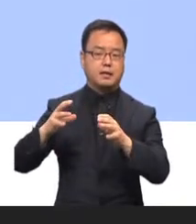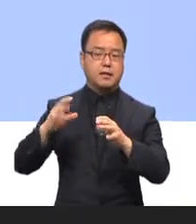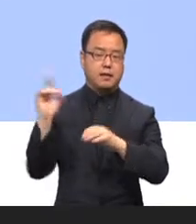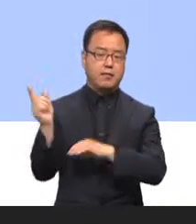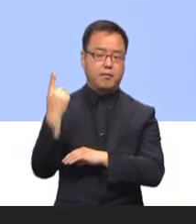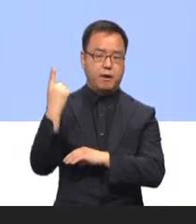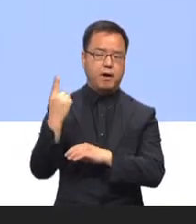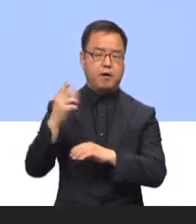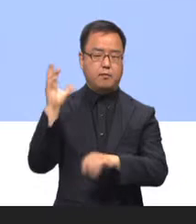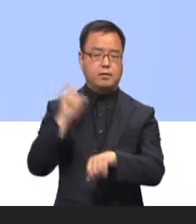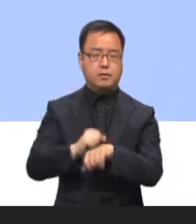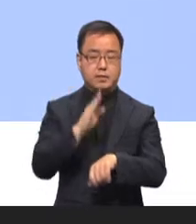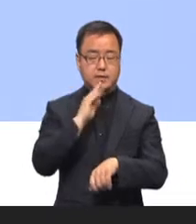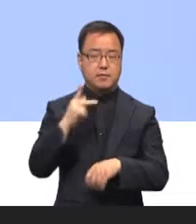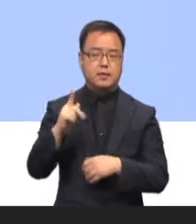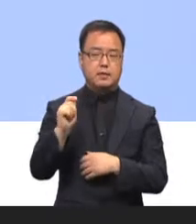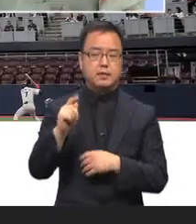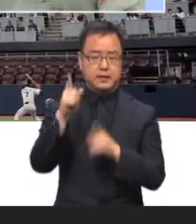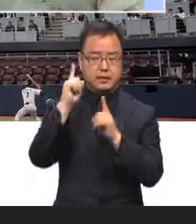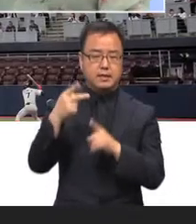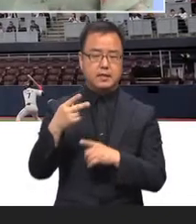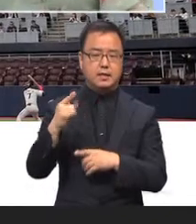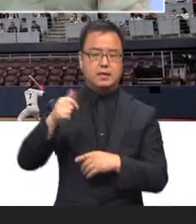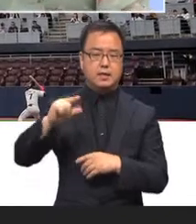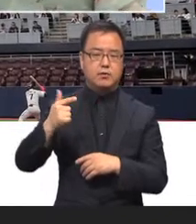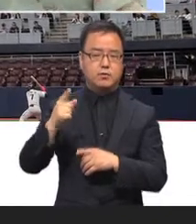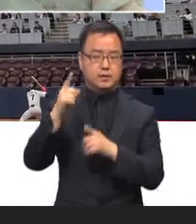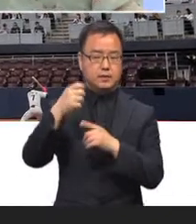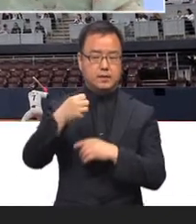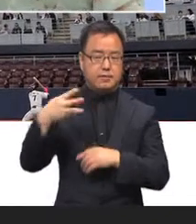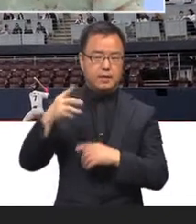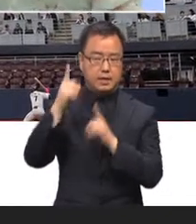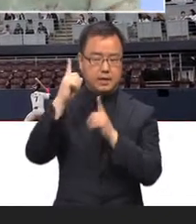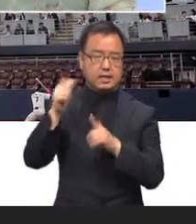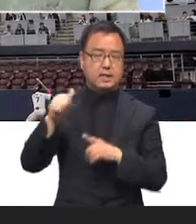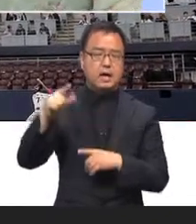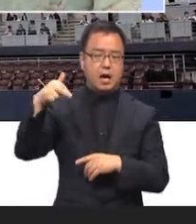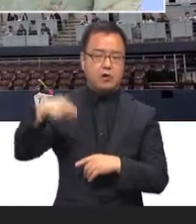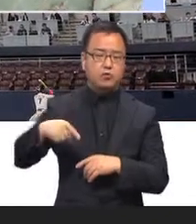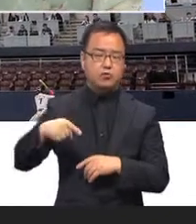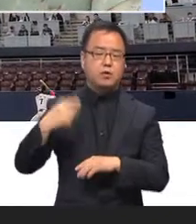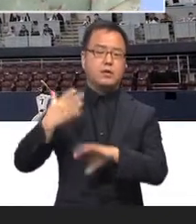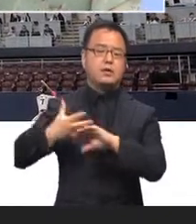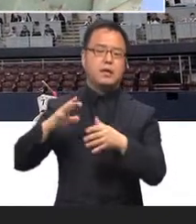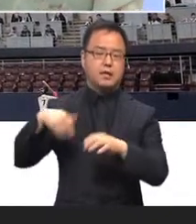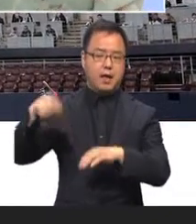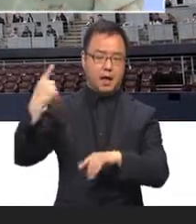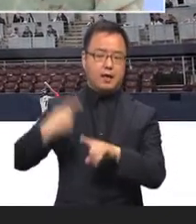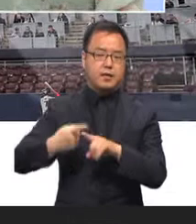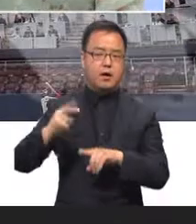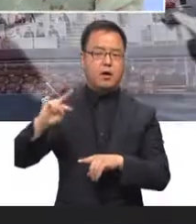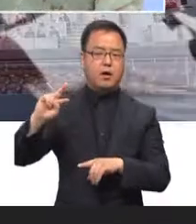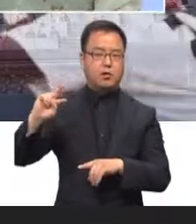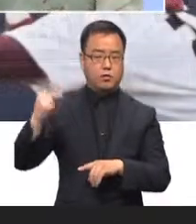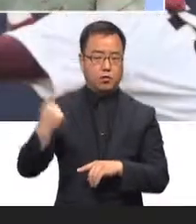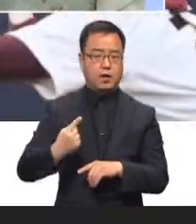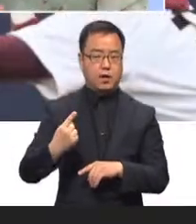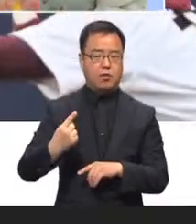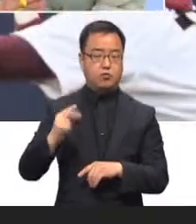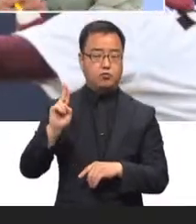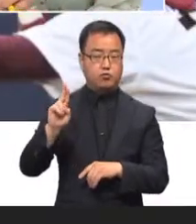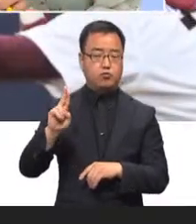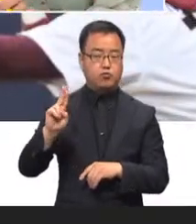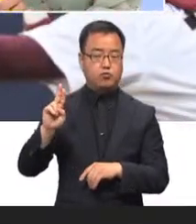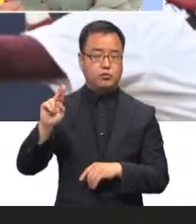있는데 okta 대응 선수 삼성의 이 약 추 선수 이렇게 해외 1턴 파 신이 선수들이 아침에 전력